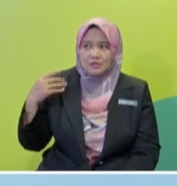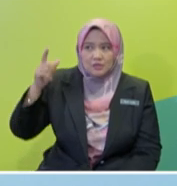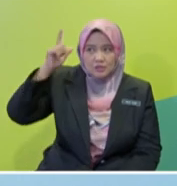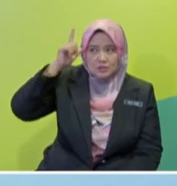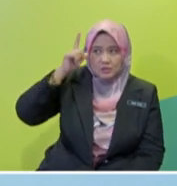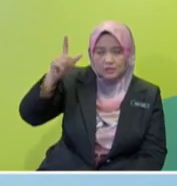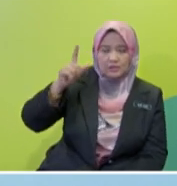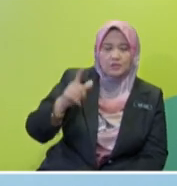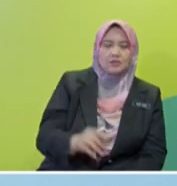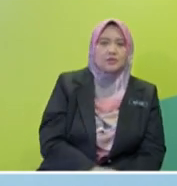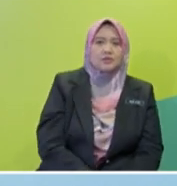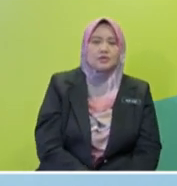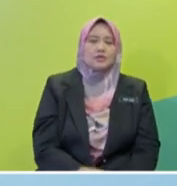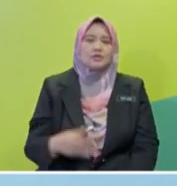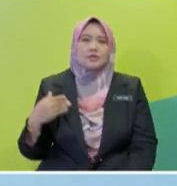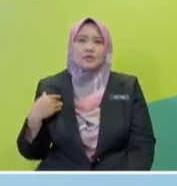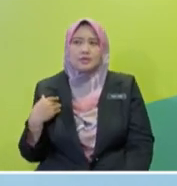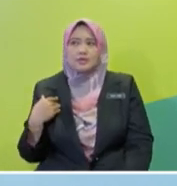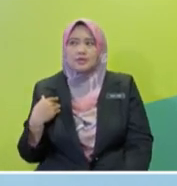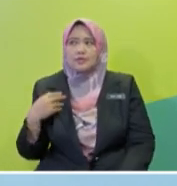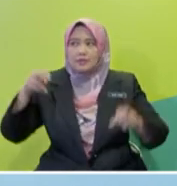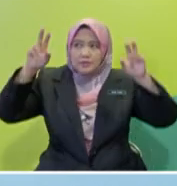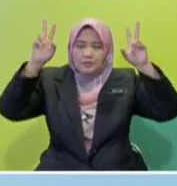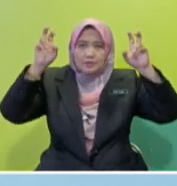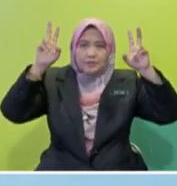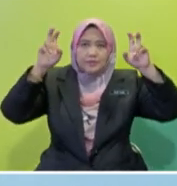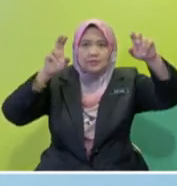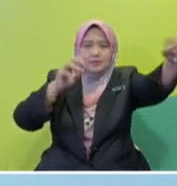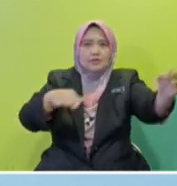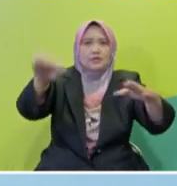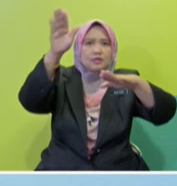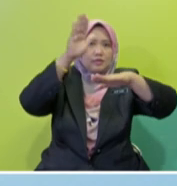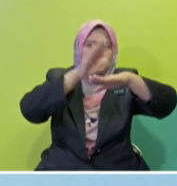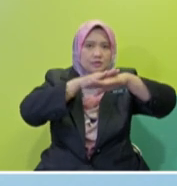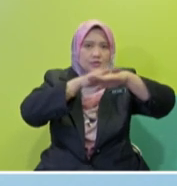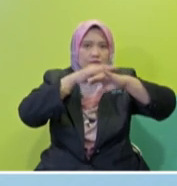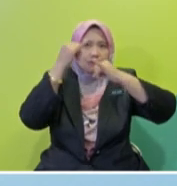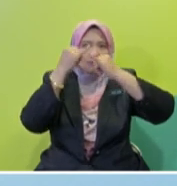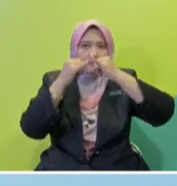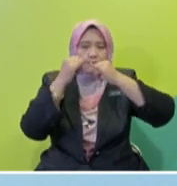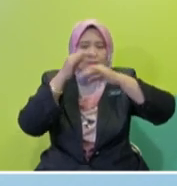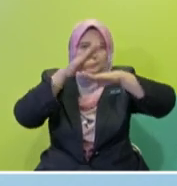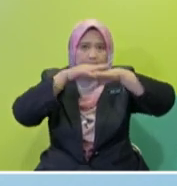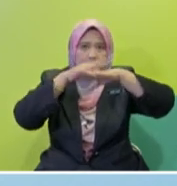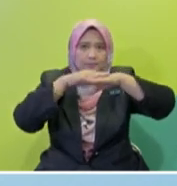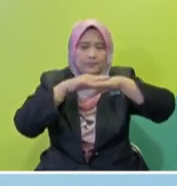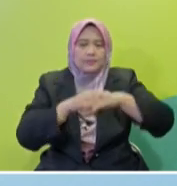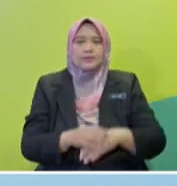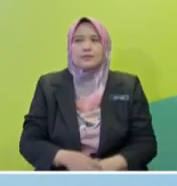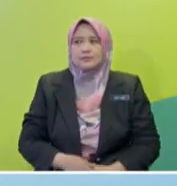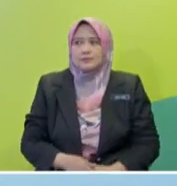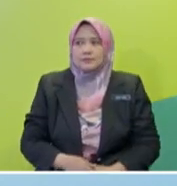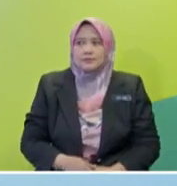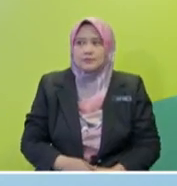dekat bagian tab Oke kita akan nampak pada bagian tab yang paling atas sekali itu kita nampak kelebihan buah-buahan tempatkan